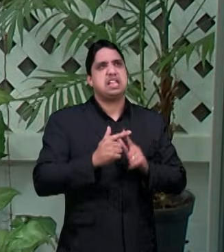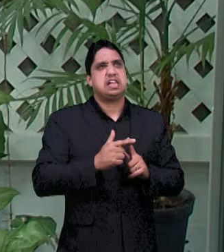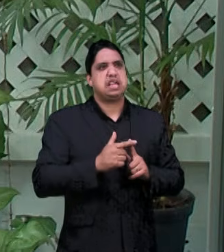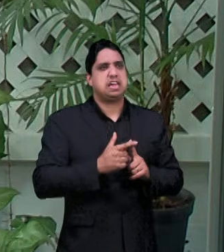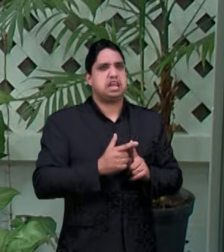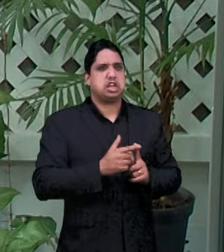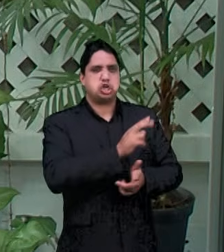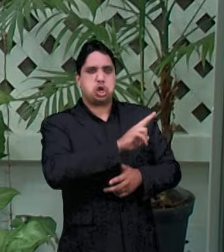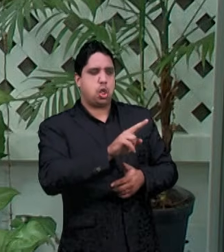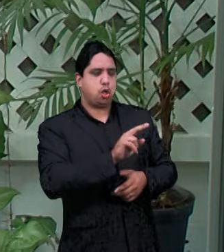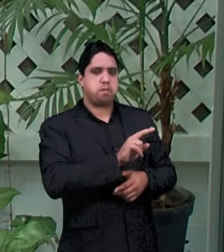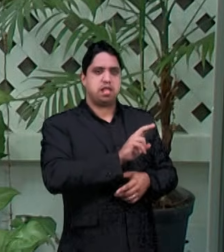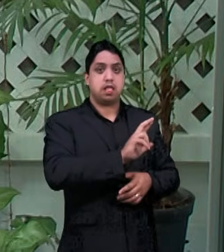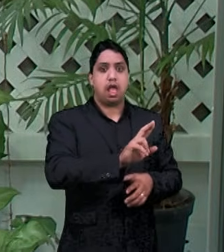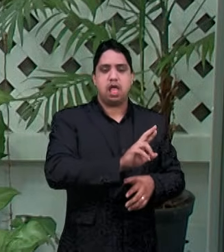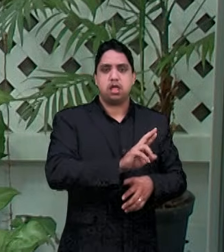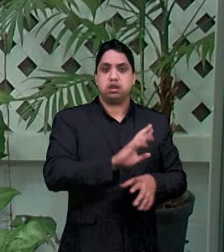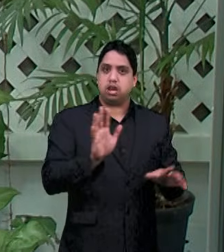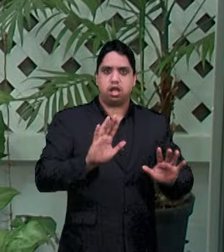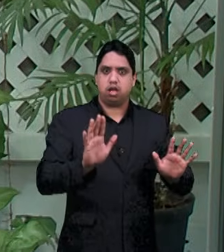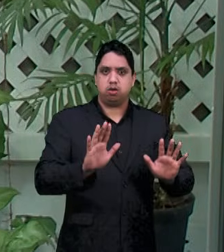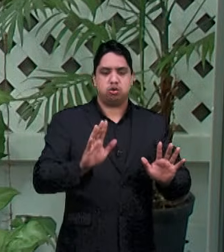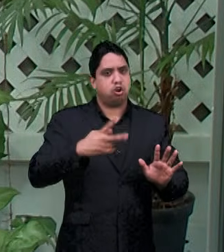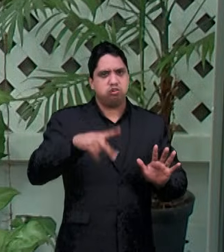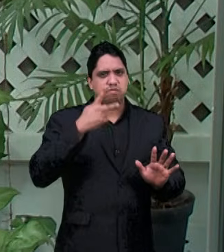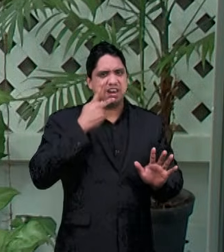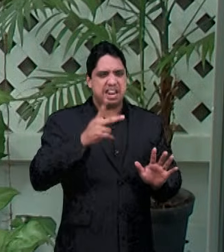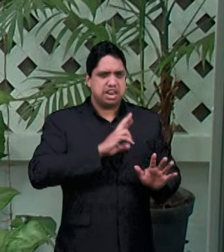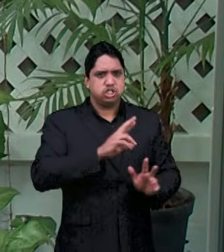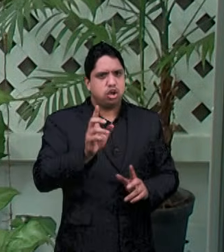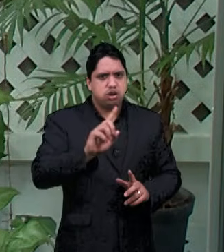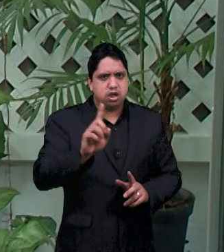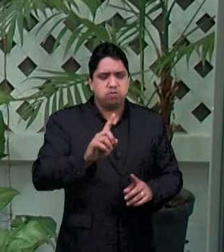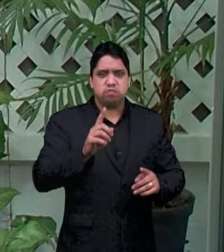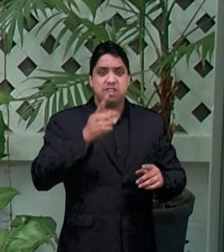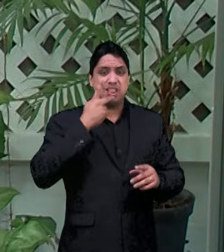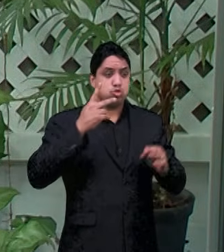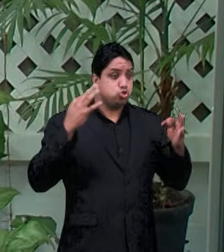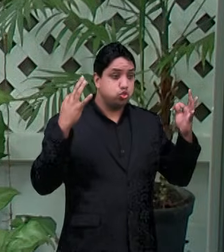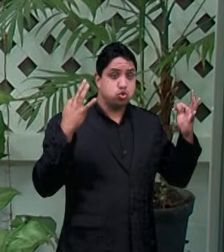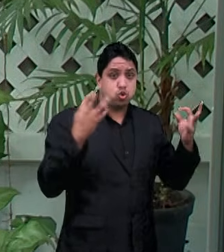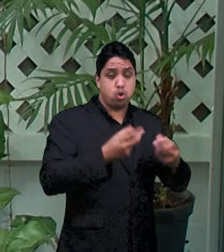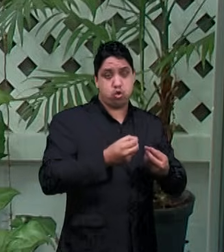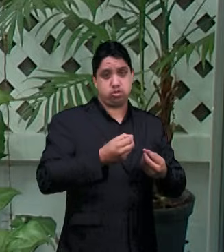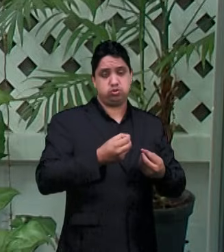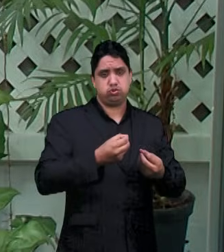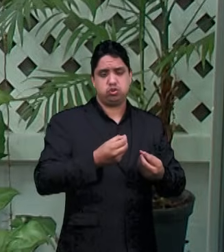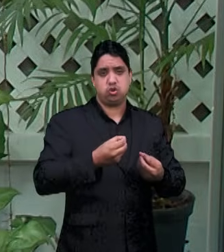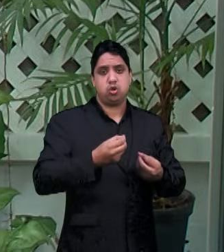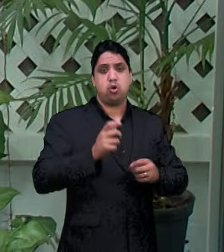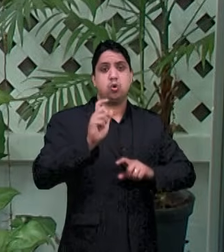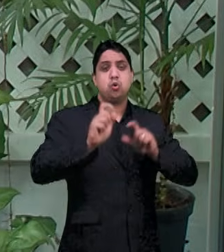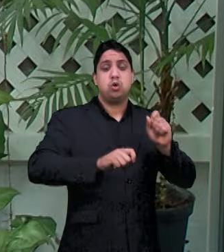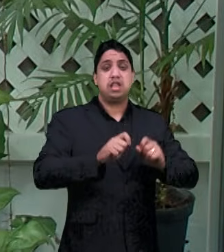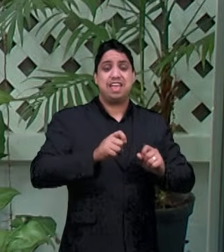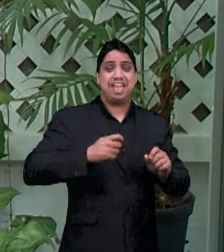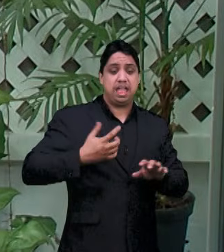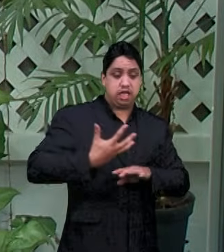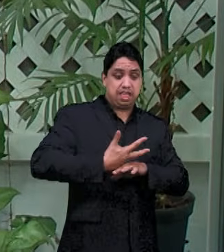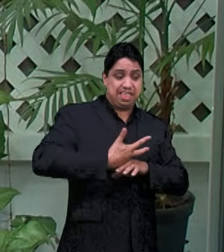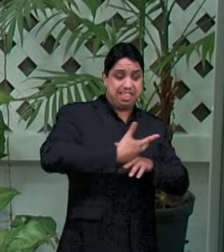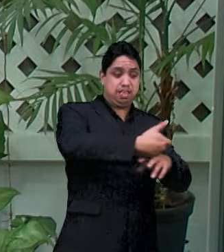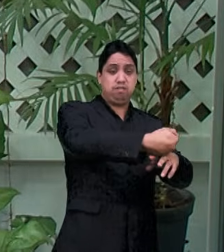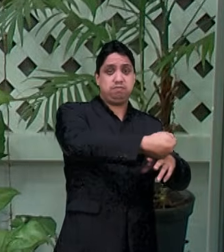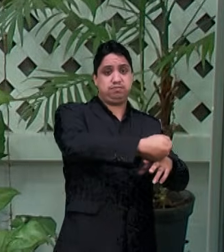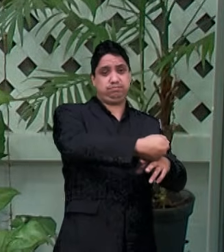trompez. Nous ne sommes pas en train de parler des religions ici. Nous parlons de tous ceux qui sont entourés dans